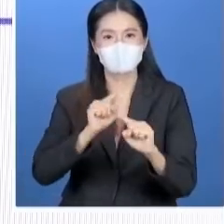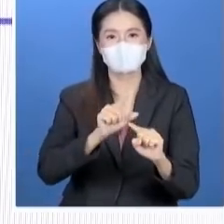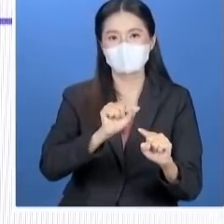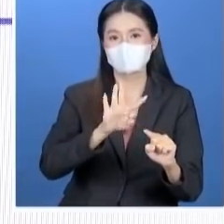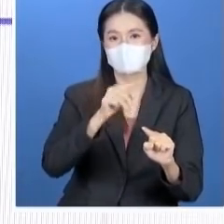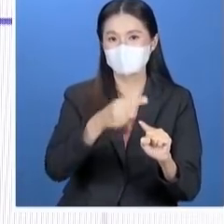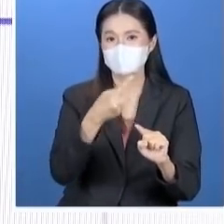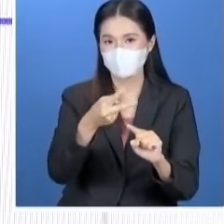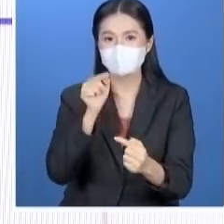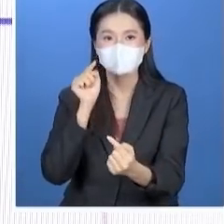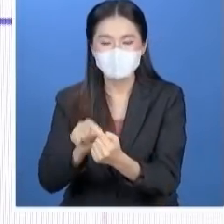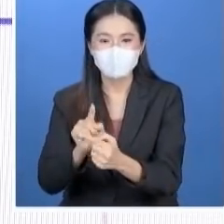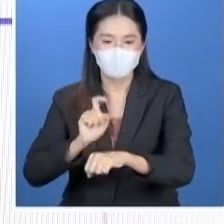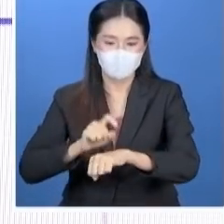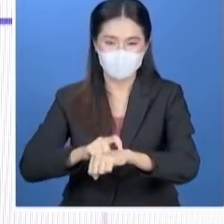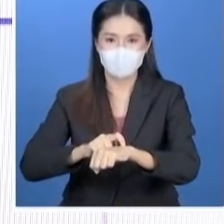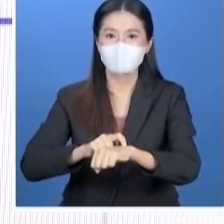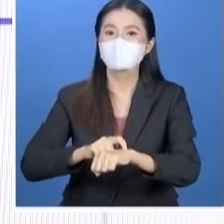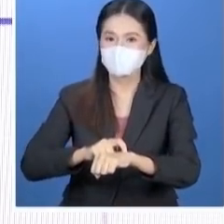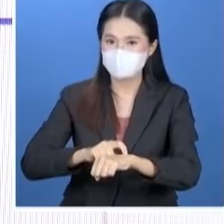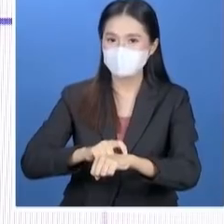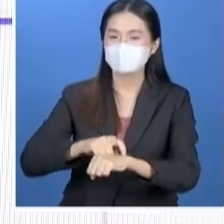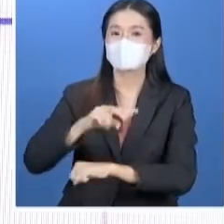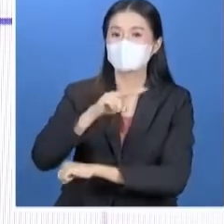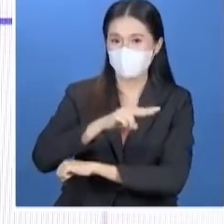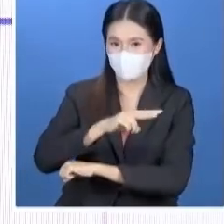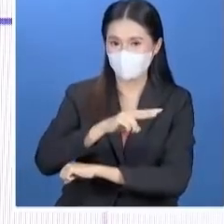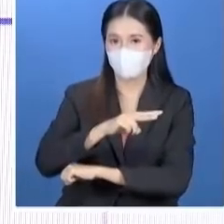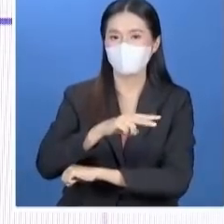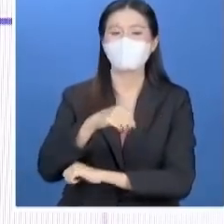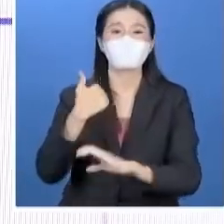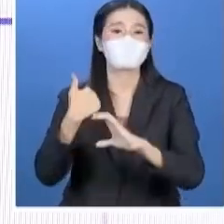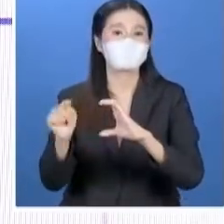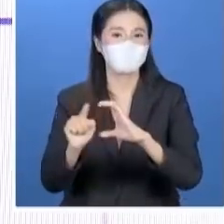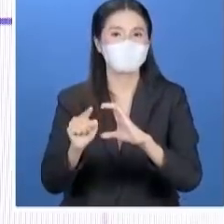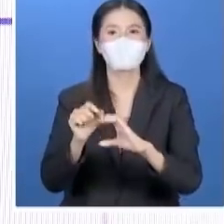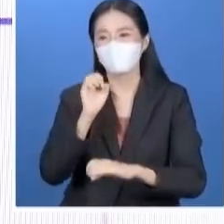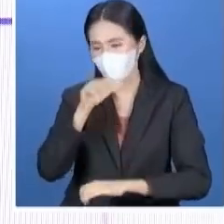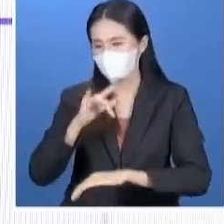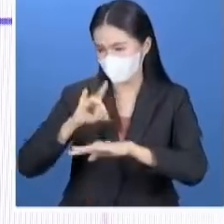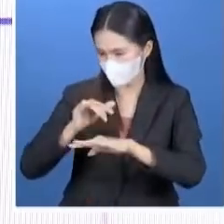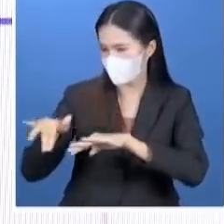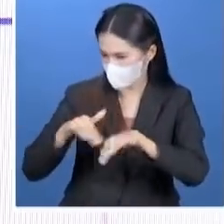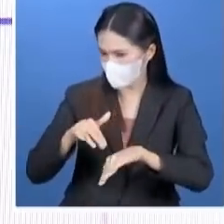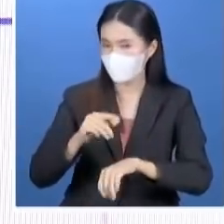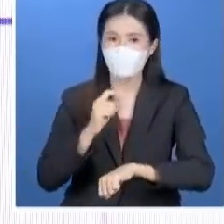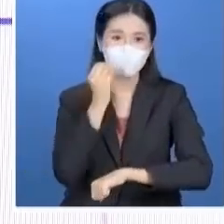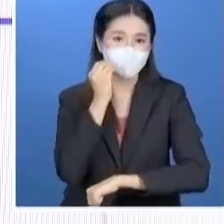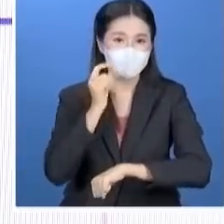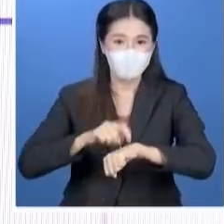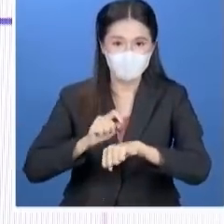พันธ์วันที่เกิดเหตุเวลา 14:00 นกติกได้ส่งข้อความหาคุณแตงโมบอกให้เตรียมตัวออกจากบ้านไม่